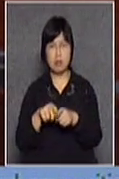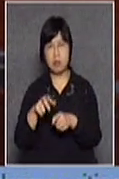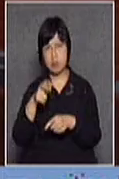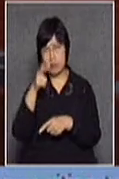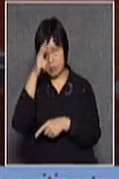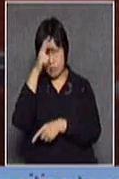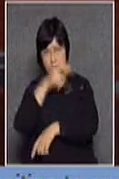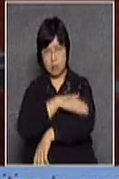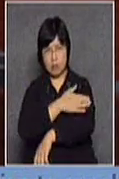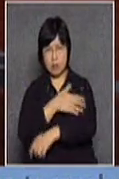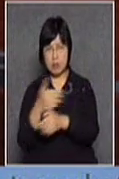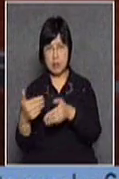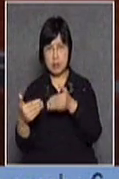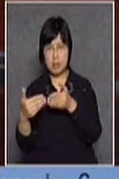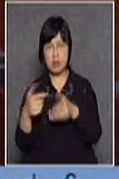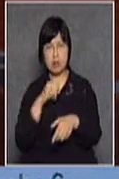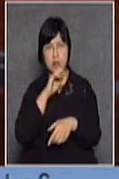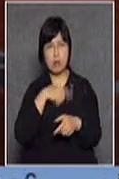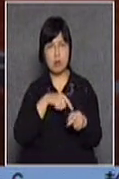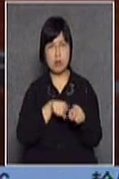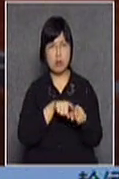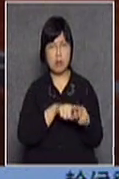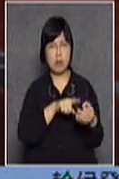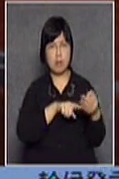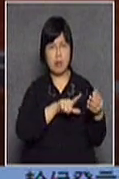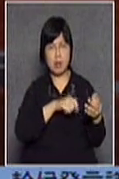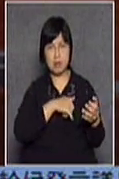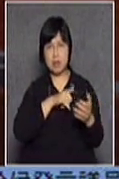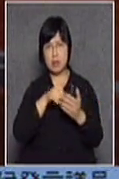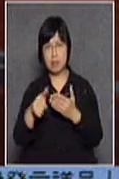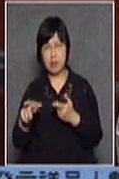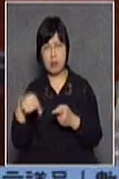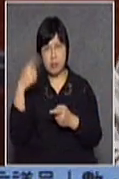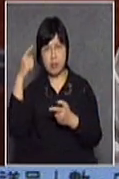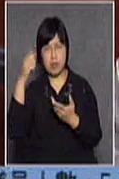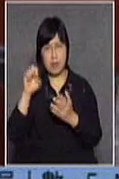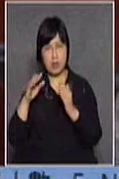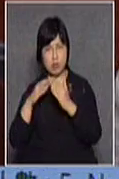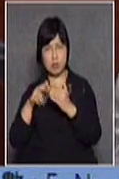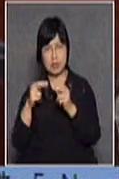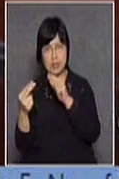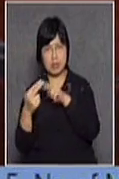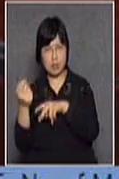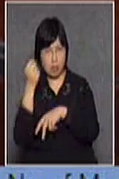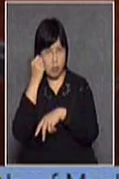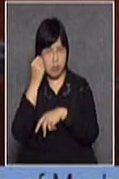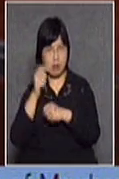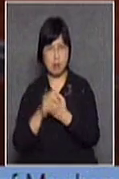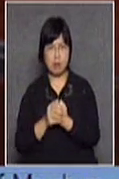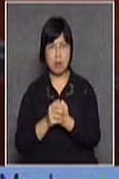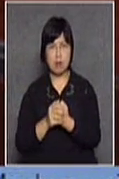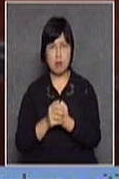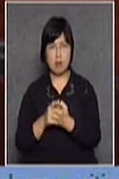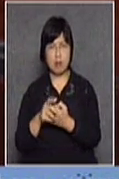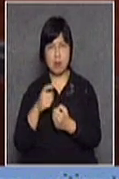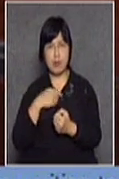席，我申報咧，我曾經同阿李柱銘入過白宮見過賴斯嘅。OK， 咁啊，即係當然我冇呢一個嘅李